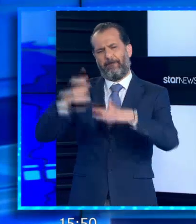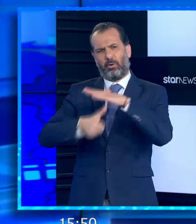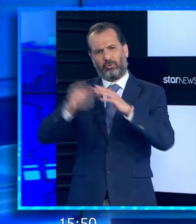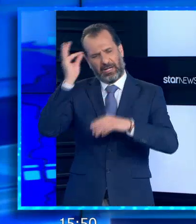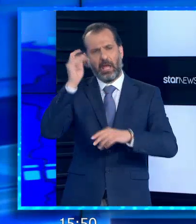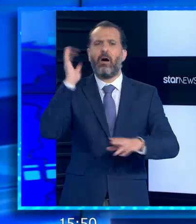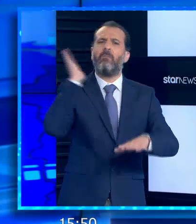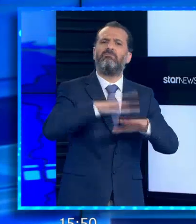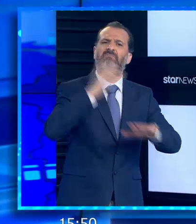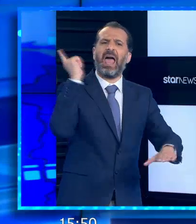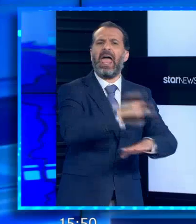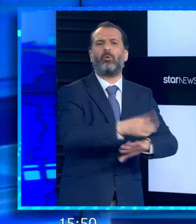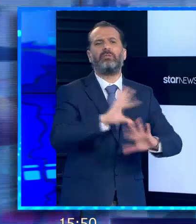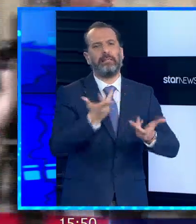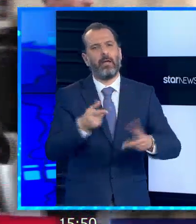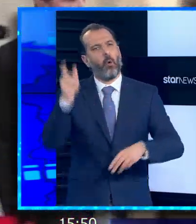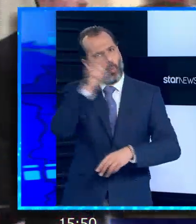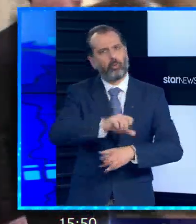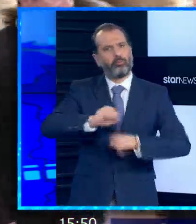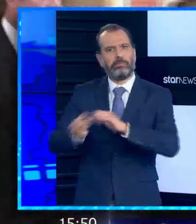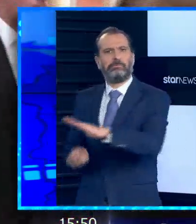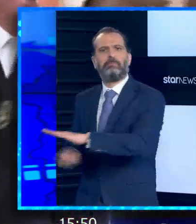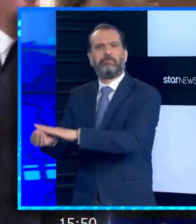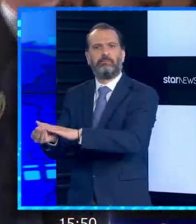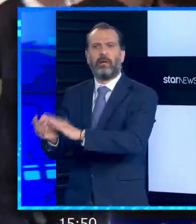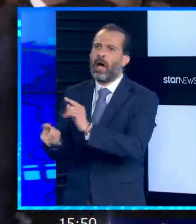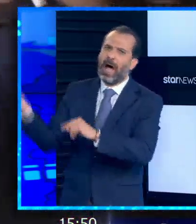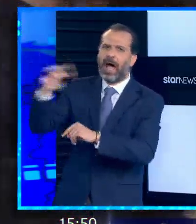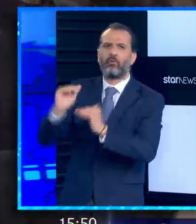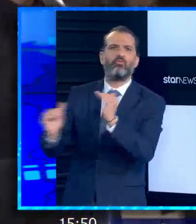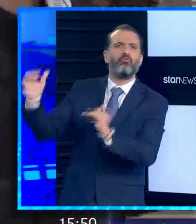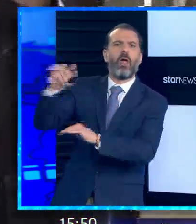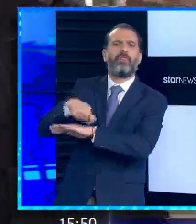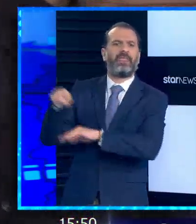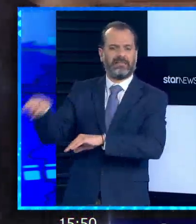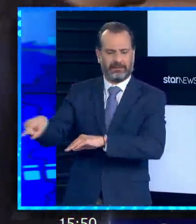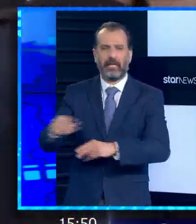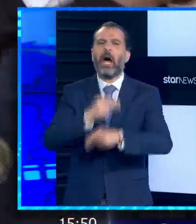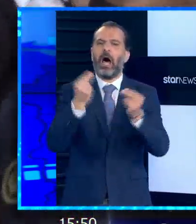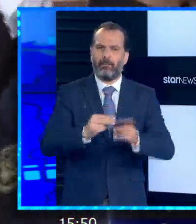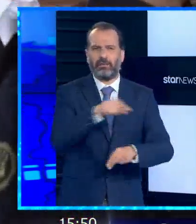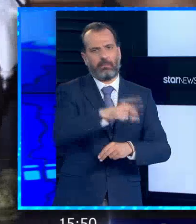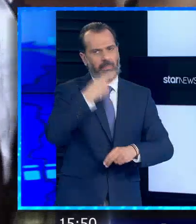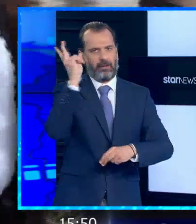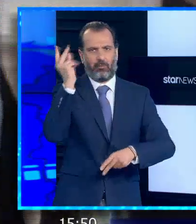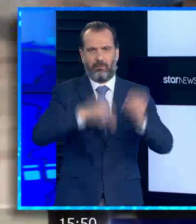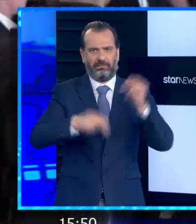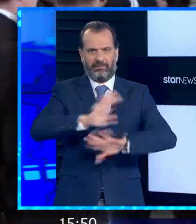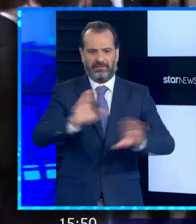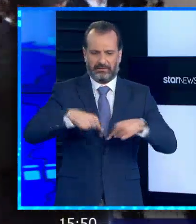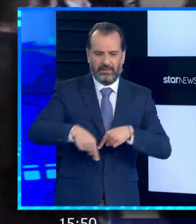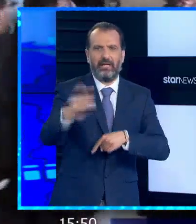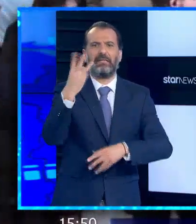ενεργητική διαφθορά σε δικαστή. Από την απόφαση, ο πρώην Γάλλος πρόεδρος χάνει τα εκλογικά του δικαιώματα για τα